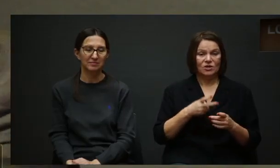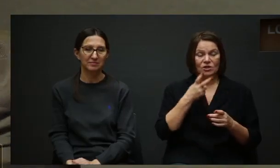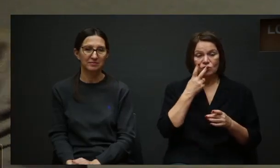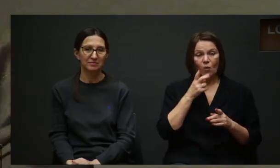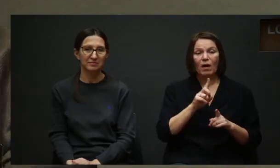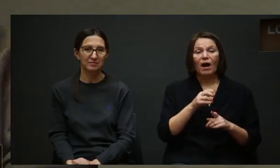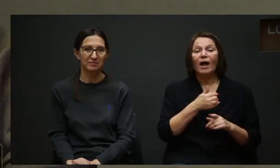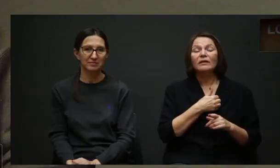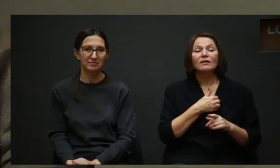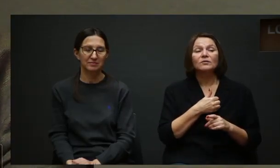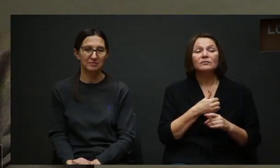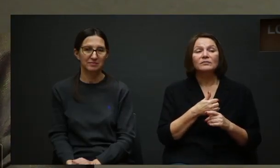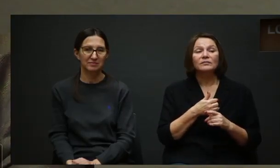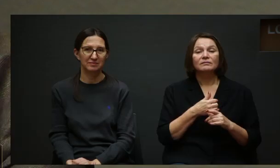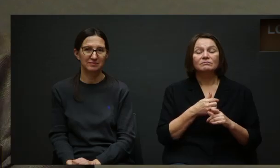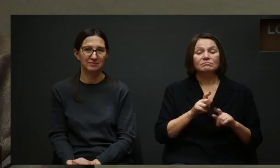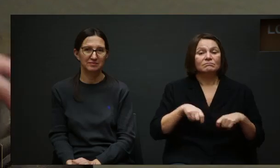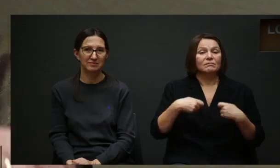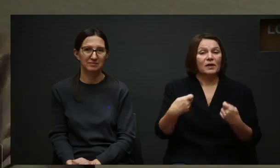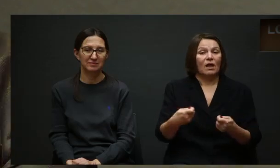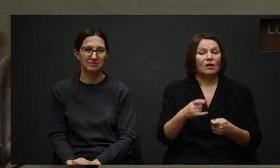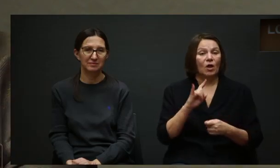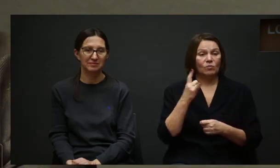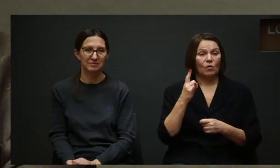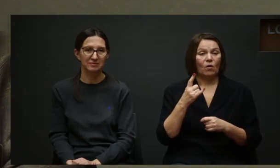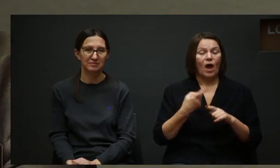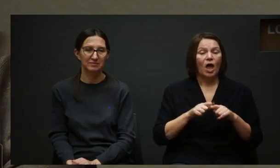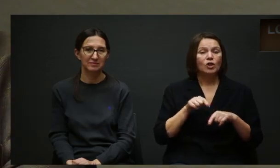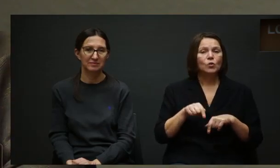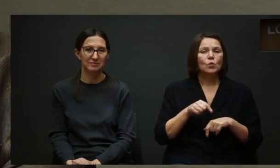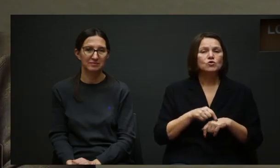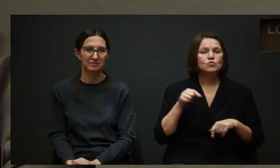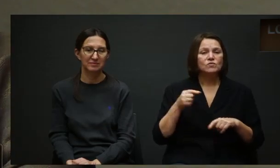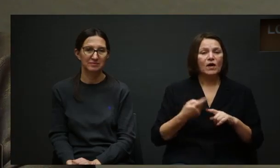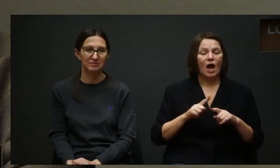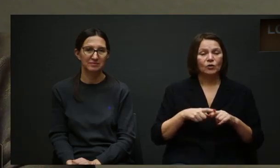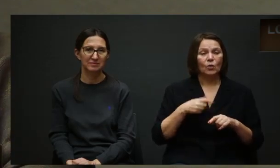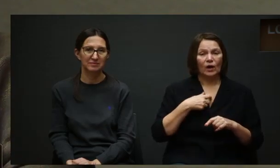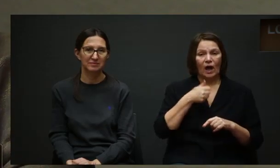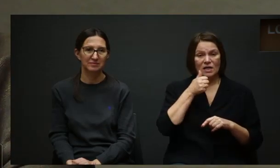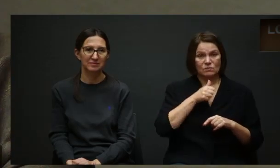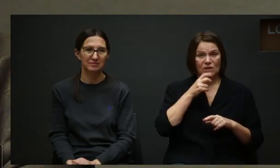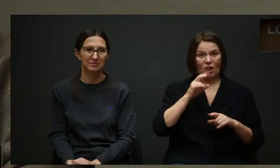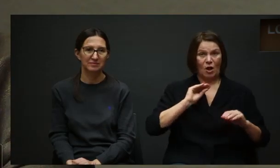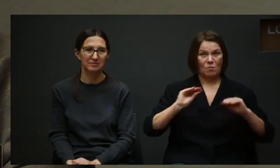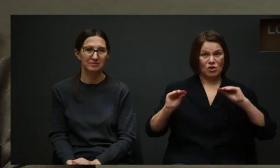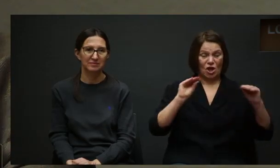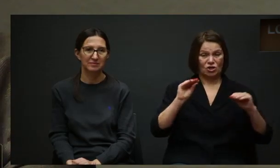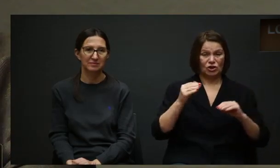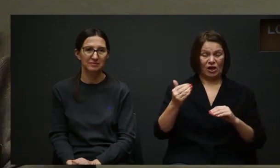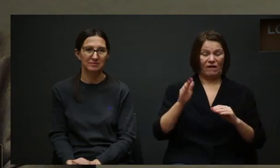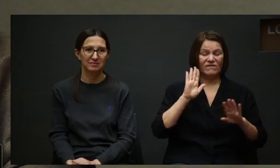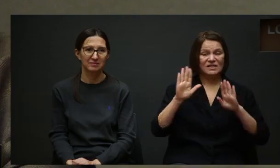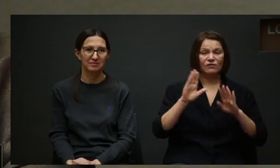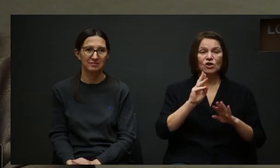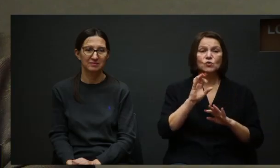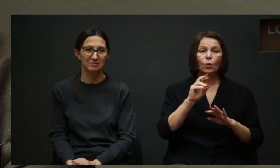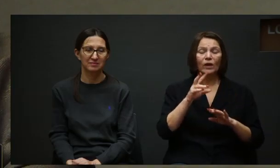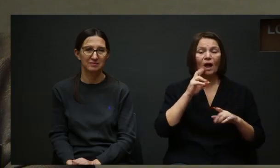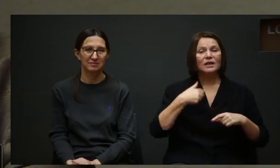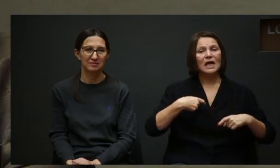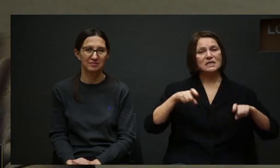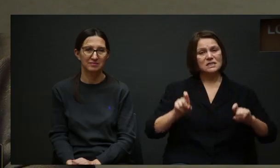хотел подарить для ребенка, это вот то чувство, которое я испытал на монтаже Щукина. Когда ты сидишь на полу, вот на этом